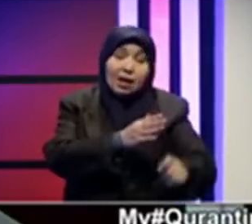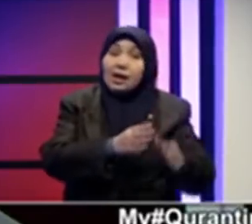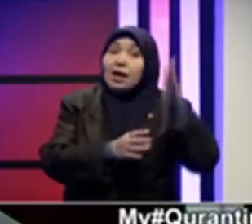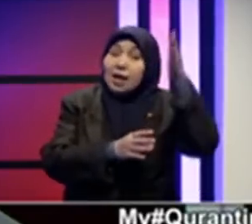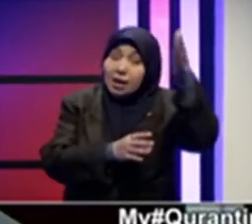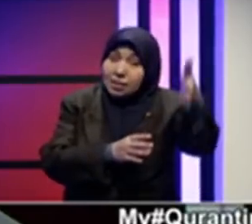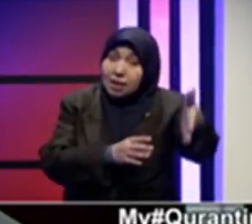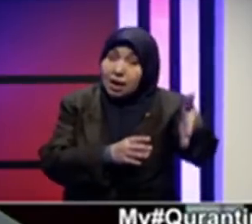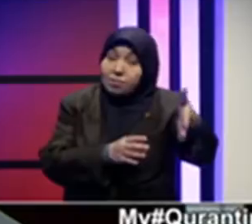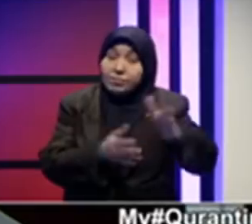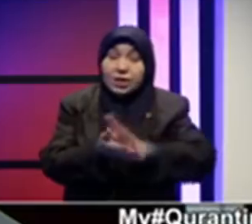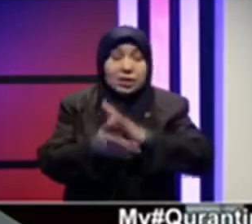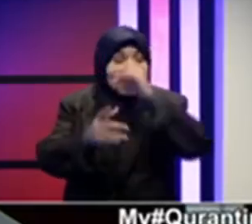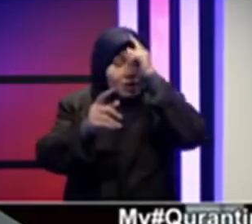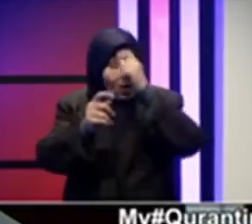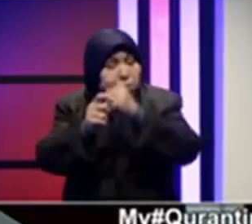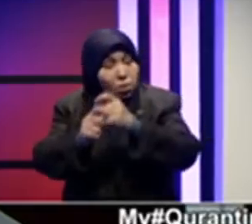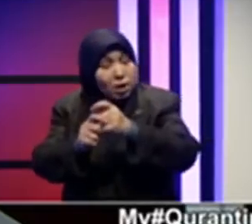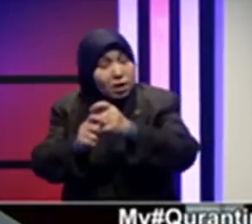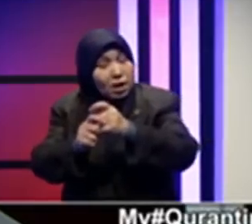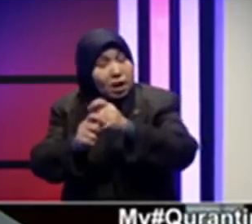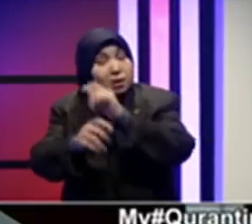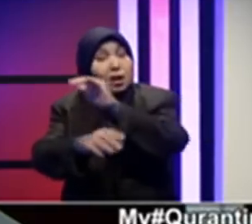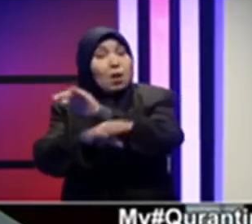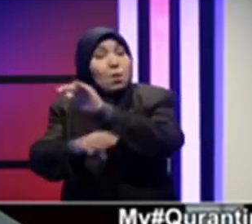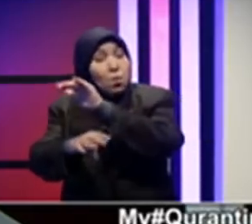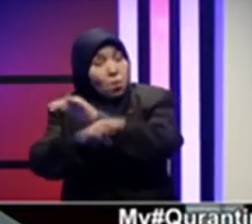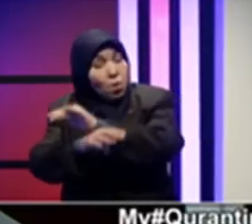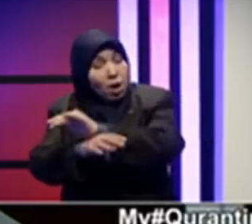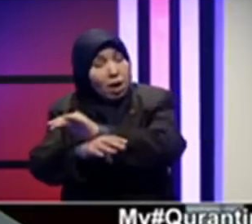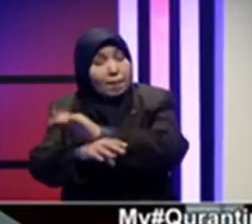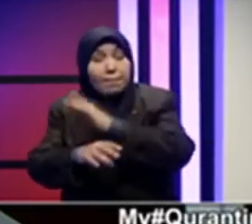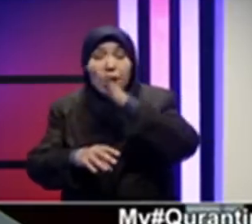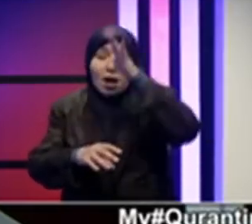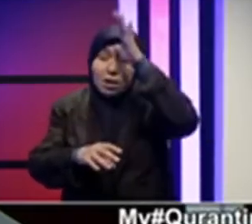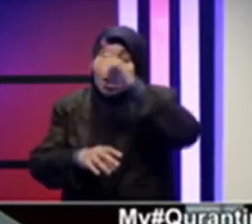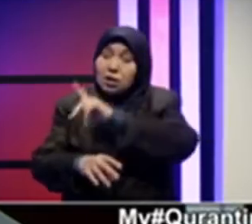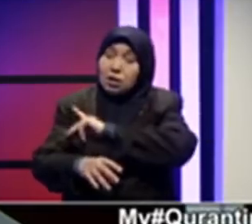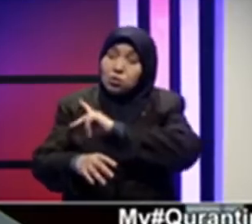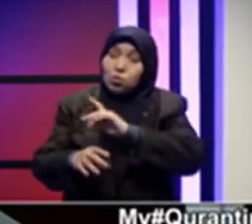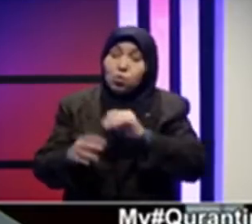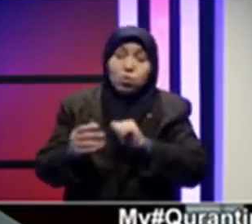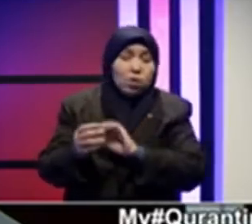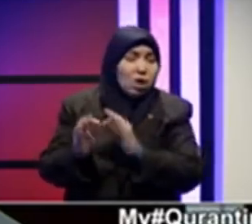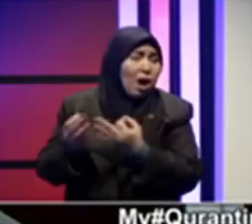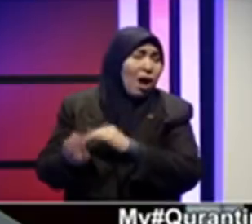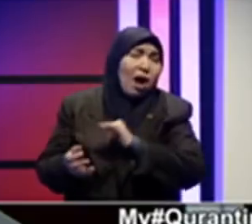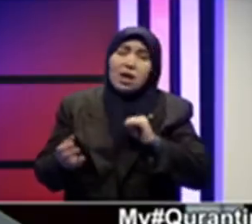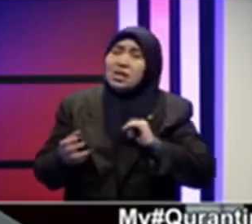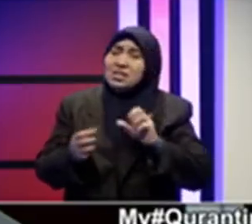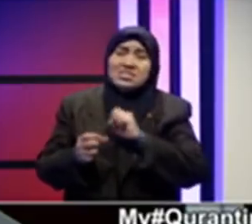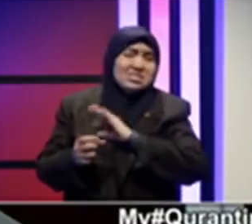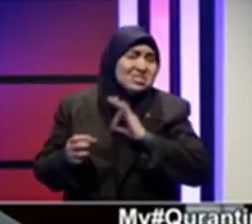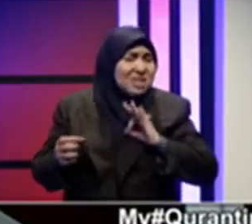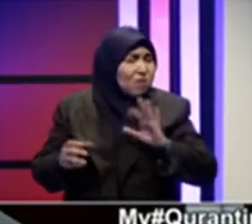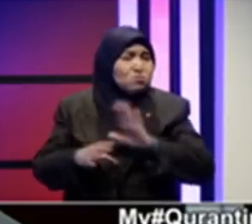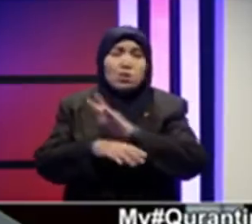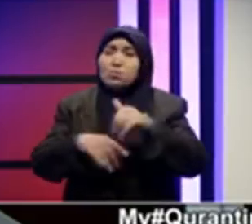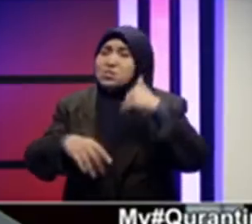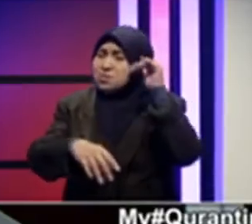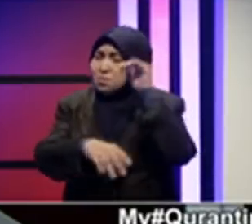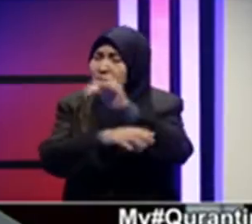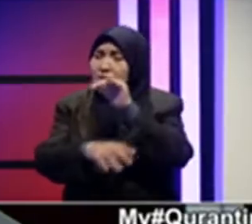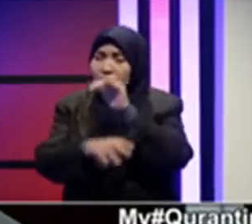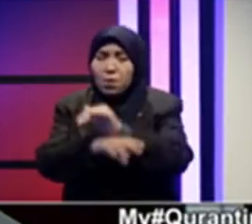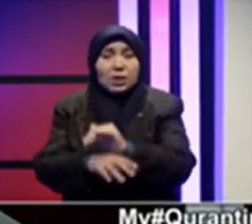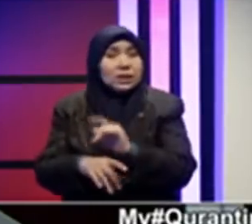Jadi takwa ini adalah perjuangan ibu, ayah, anak, ketua, ahli staff dan sebagainya, kena berjuang, kerana dia